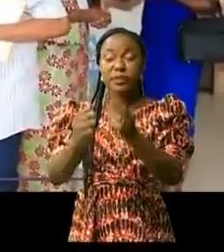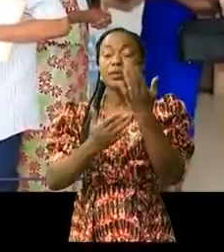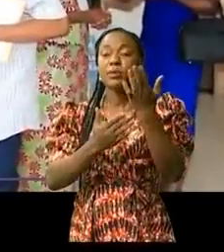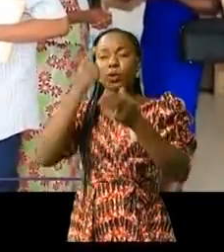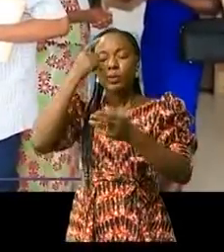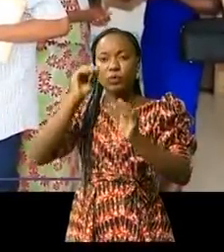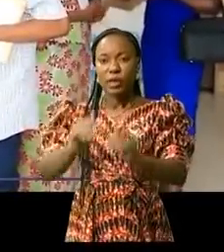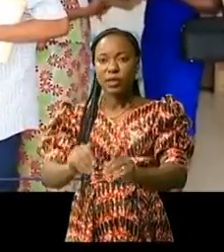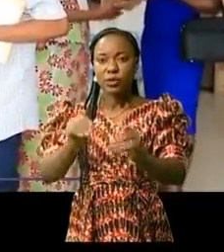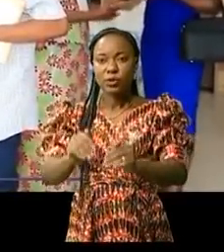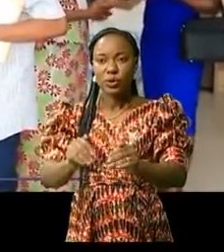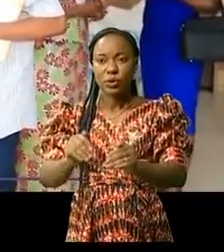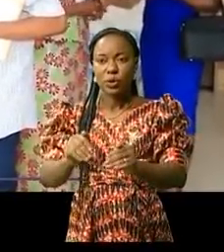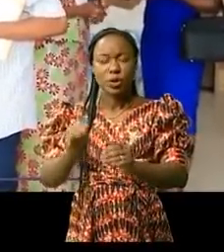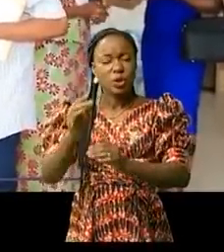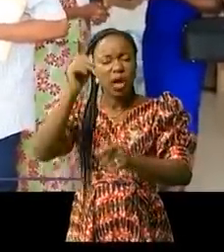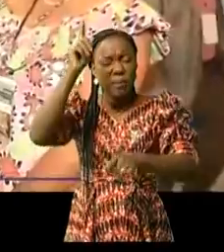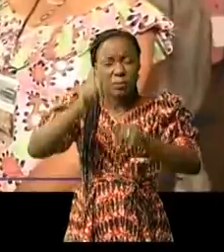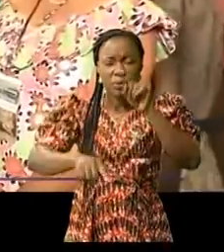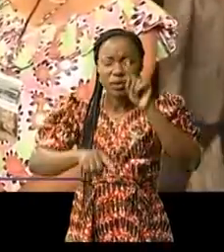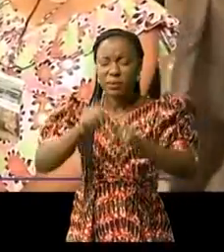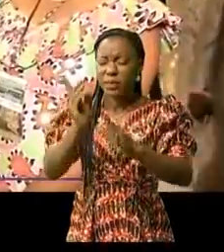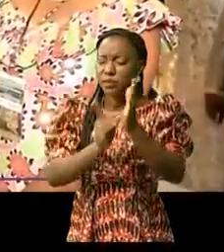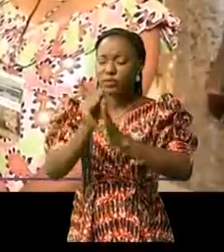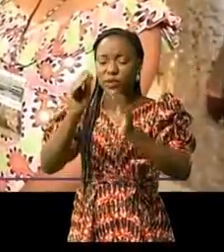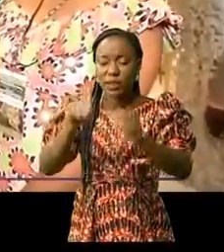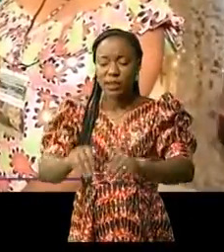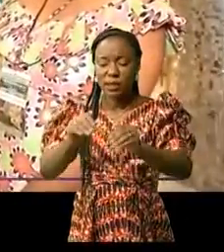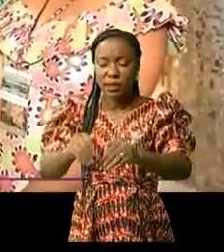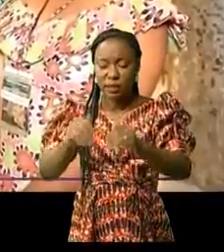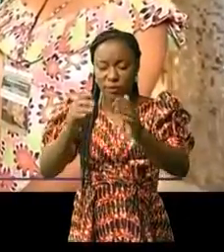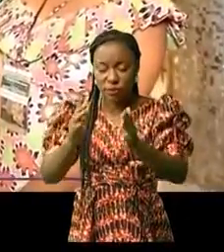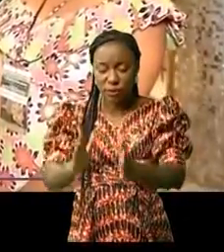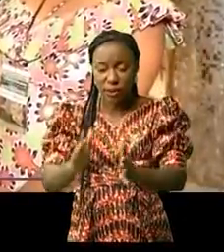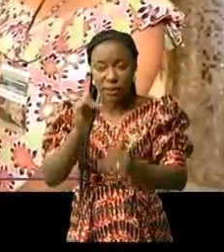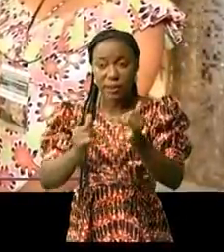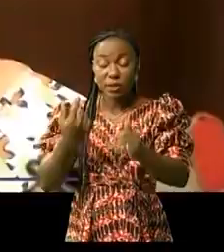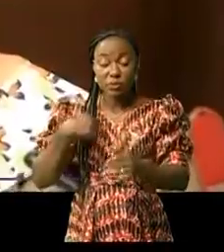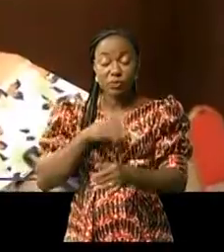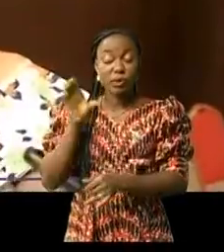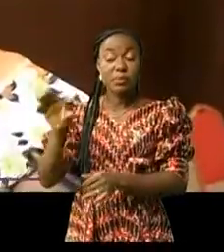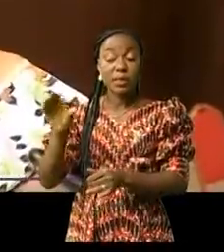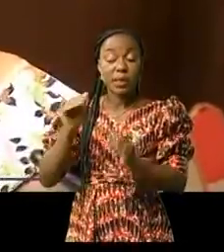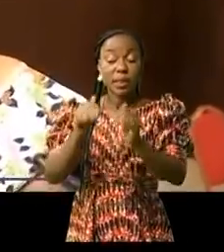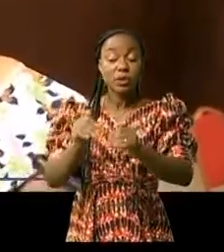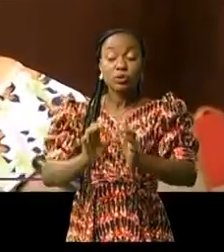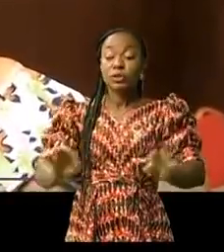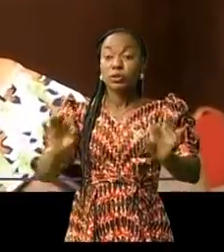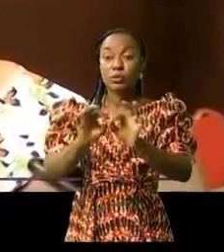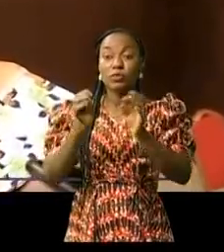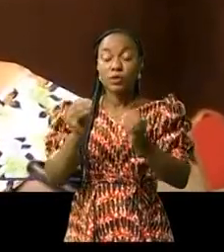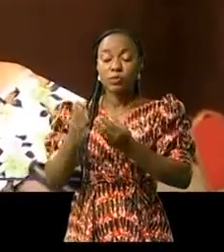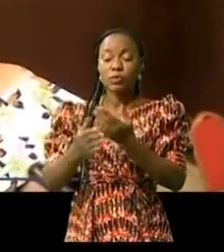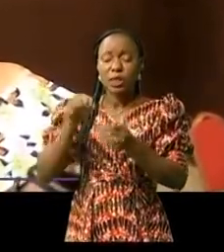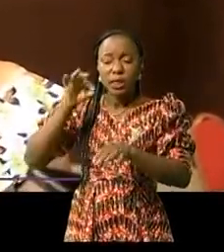agricole on ne peut pas développer l'agriculture tant que nous n'avons pas des banques agricoles occasion pour moi de demander